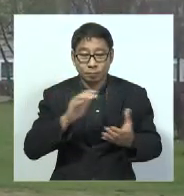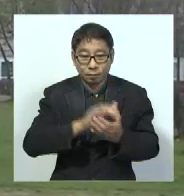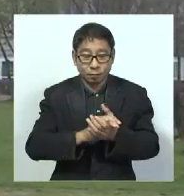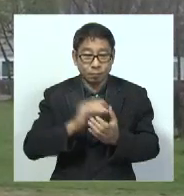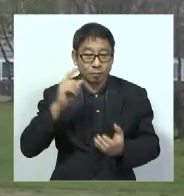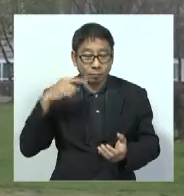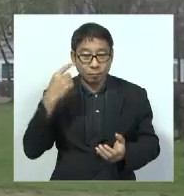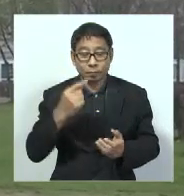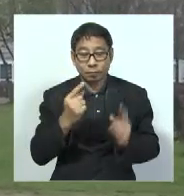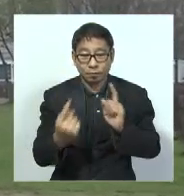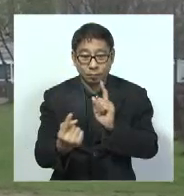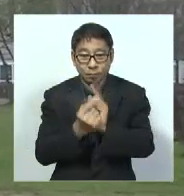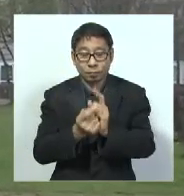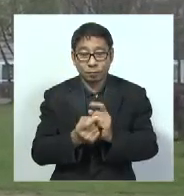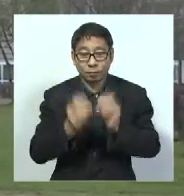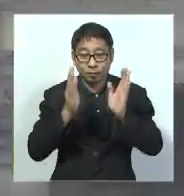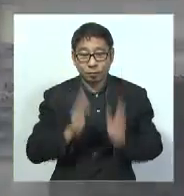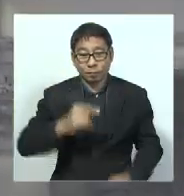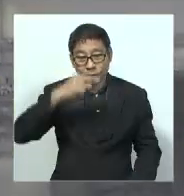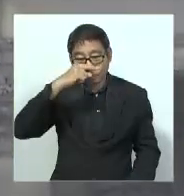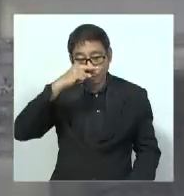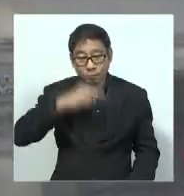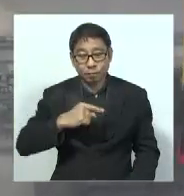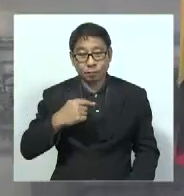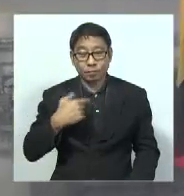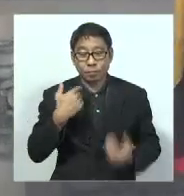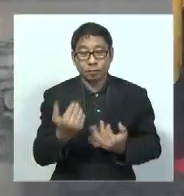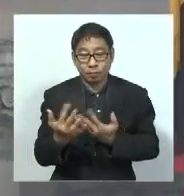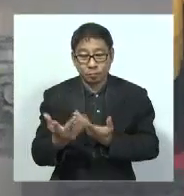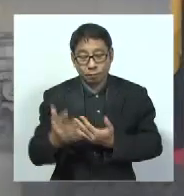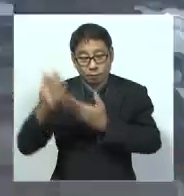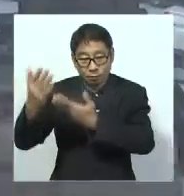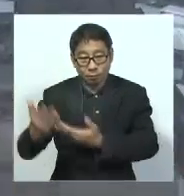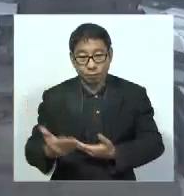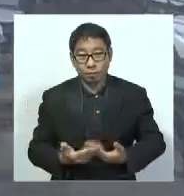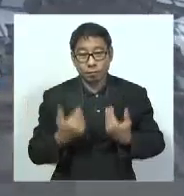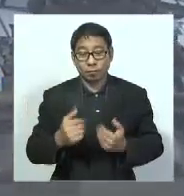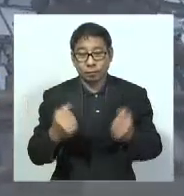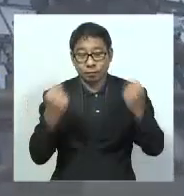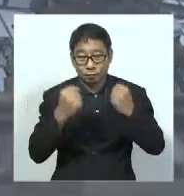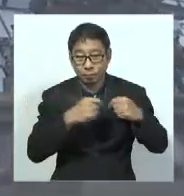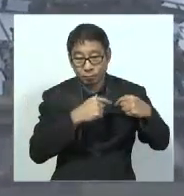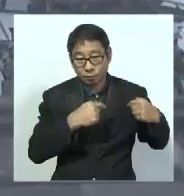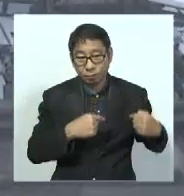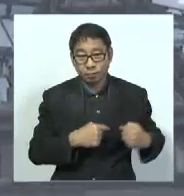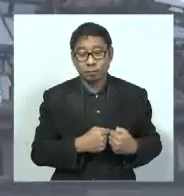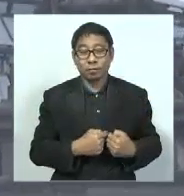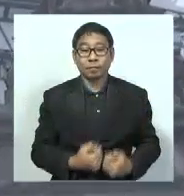ภริยาก็ได้กล่าวทักทายกับคนไทยในเบอร์ลินที่มารอให้การต้อนรับพร้อมให้กำลังใ